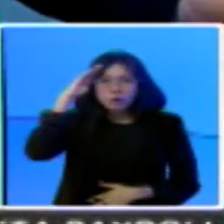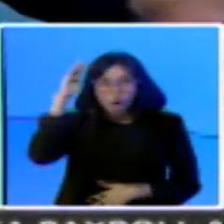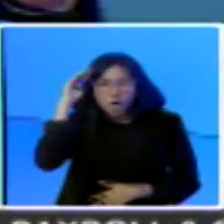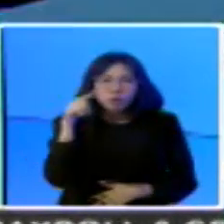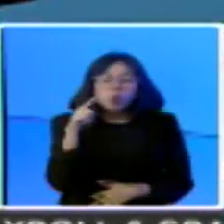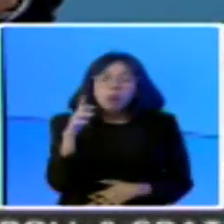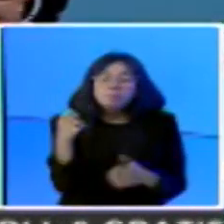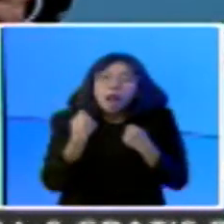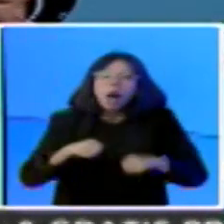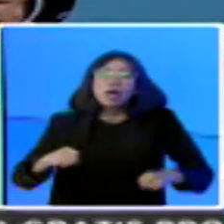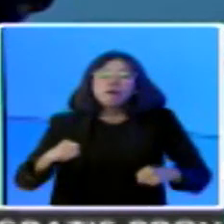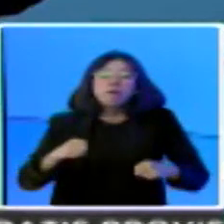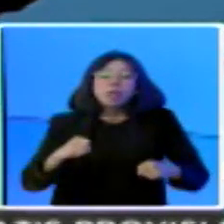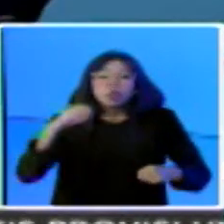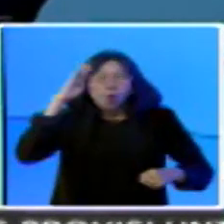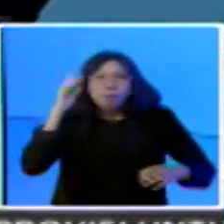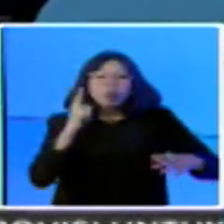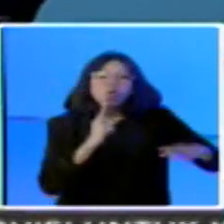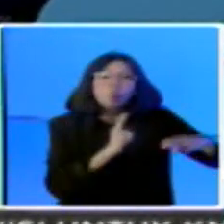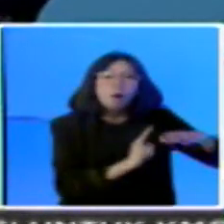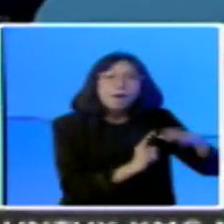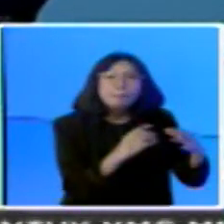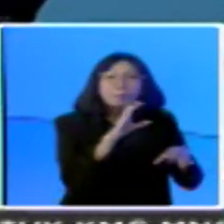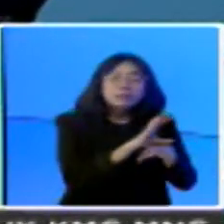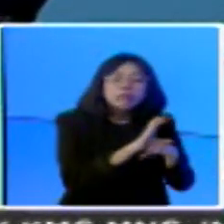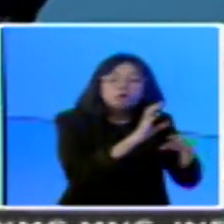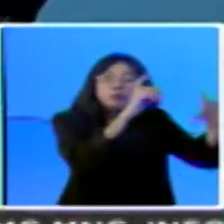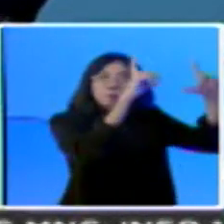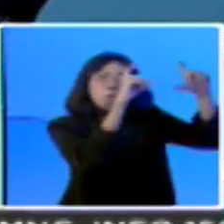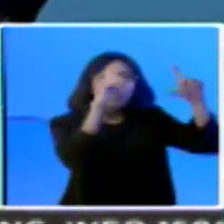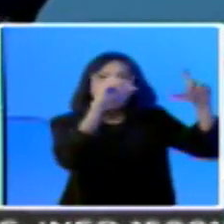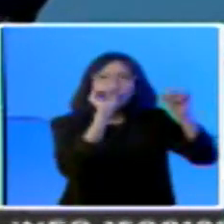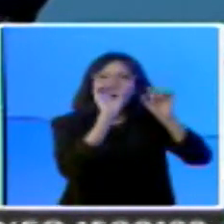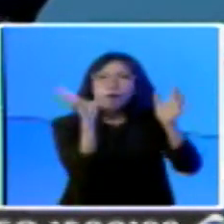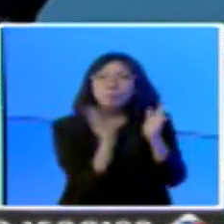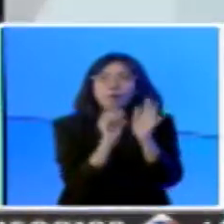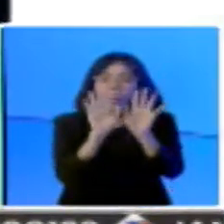bahkan berani masuk ke masjid area perempuan dan memamerkannya di media sosial.